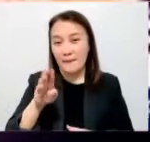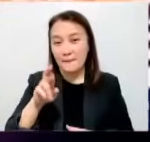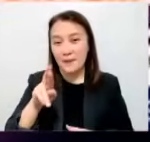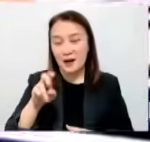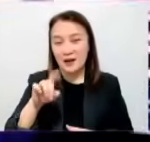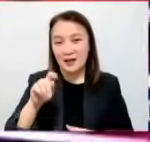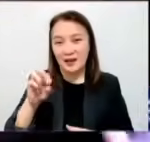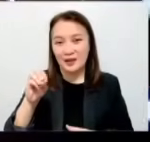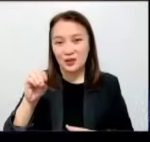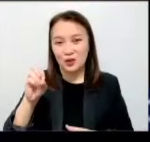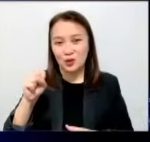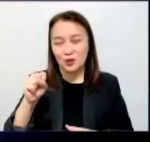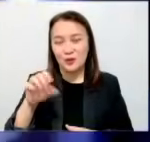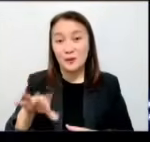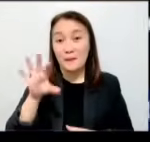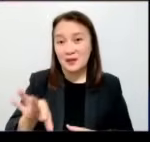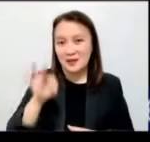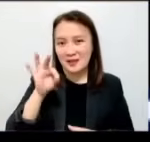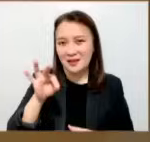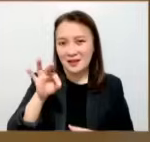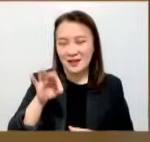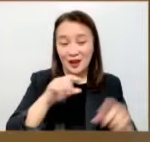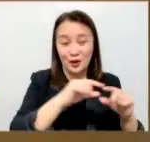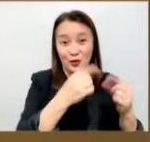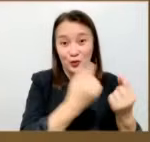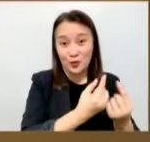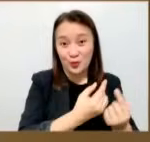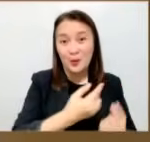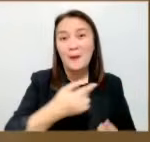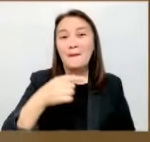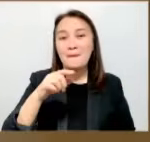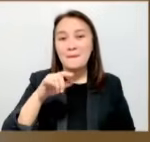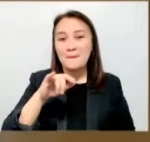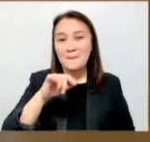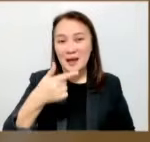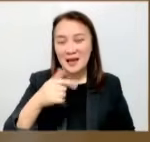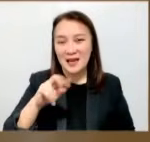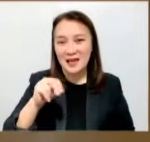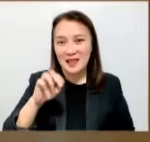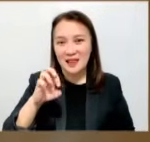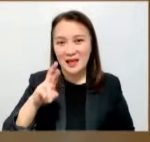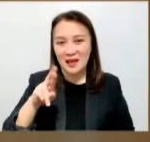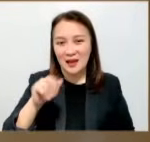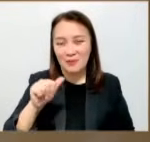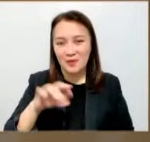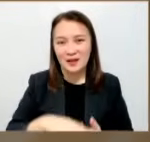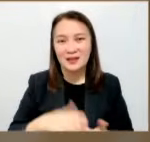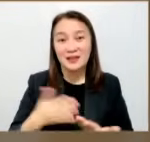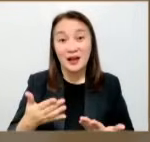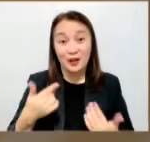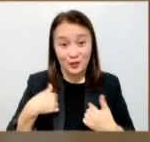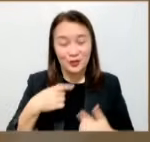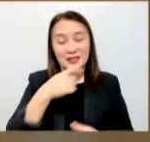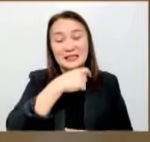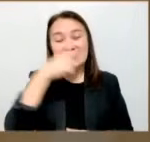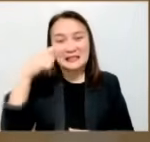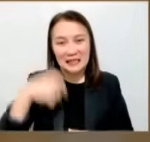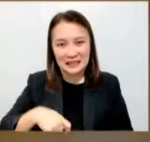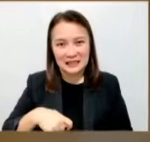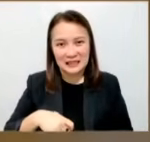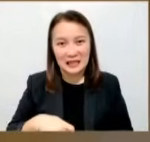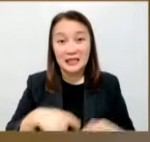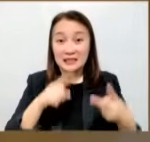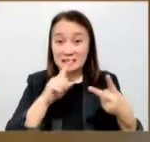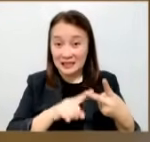Barangay Ginebra. Naglalaro siya ngayon para sa Strong Group Athletics sa Jones Cup sa Taiwan. Siya ang ikalawang Abarientos